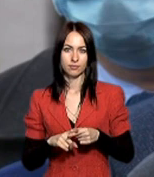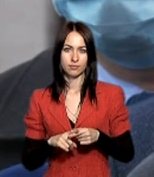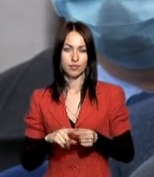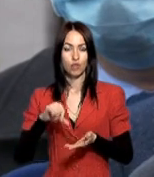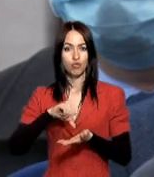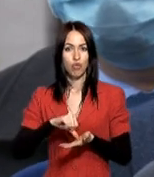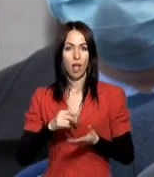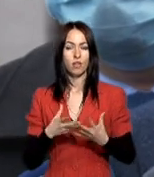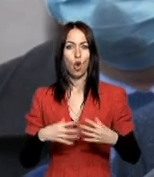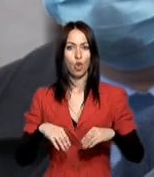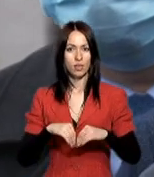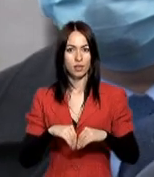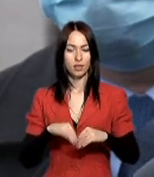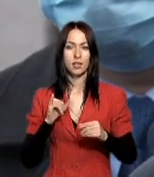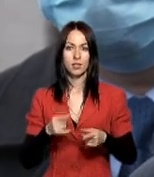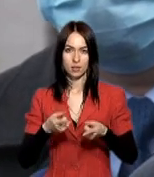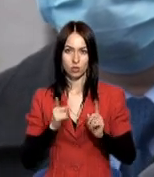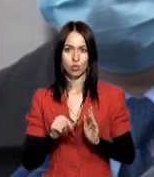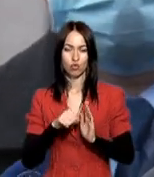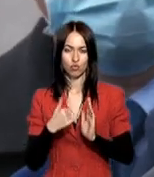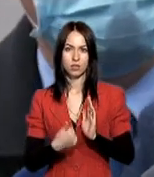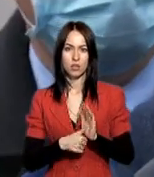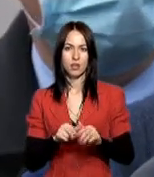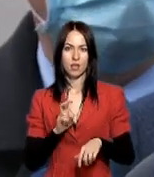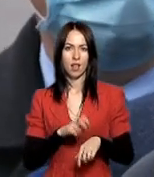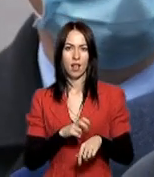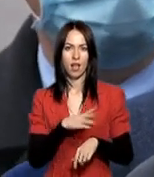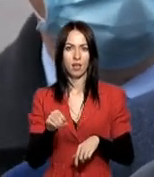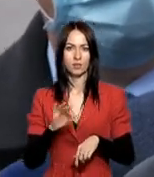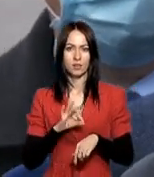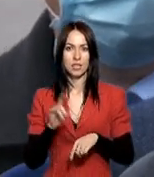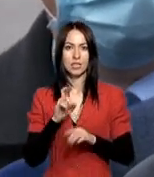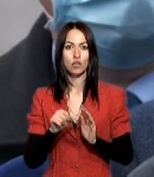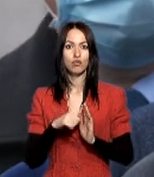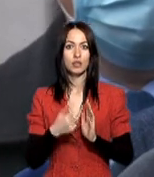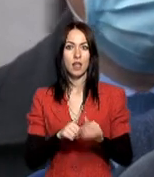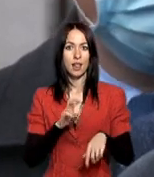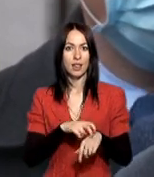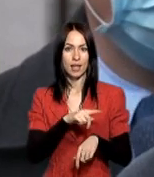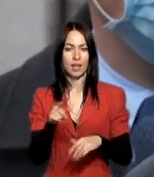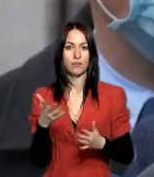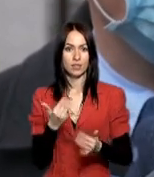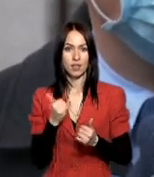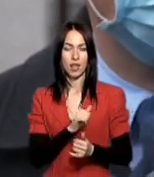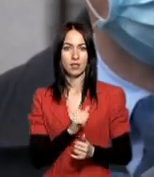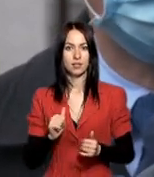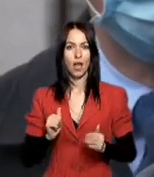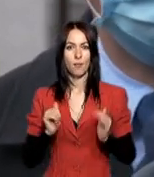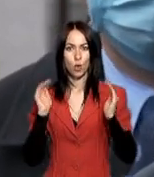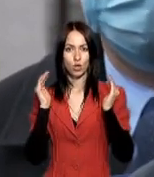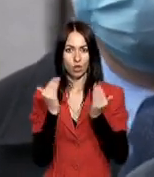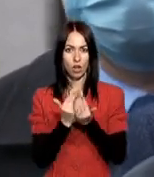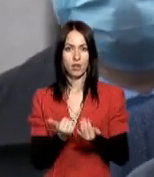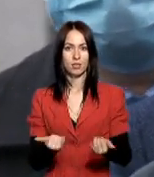член родини. І дійсно 16 лікарів. З цих 16 лікарів, які знаходяться на самоізоляції,